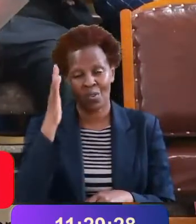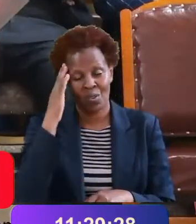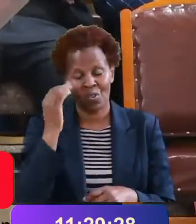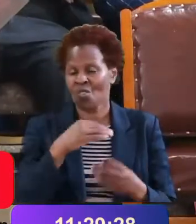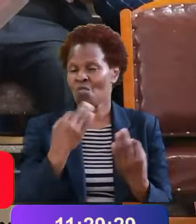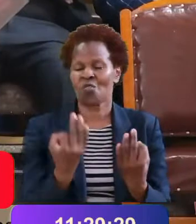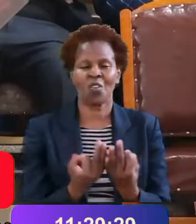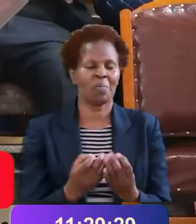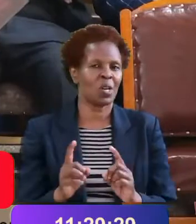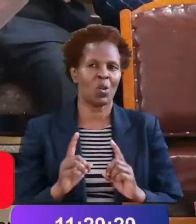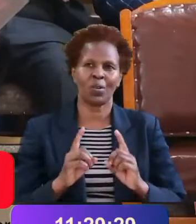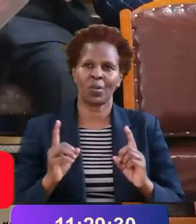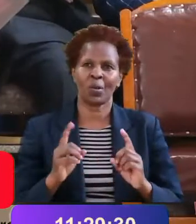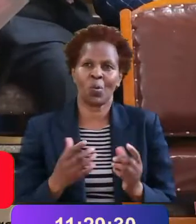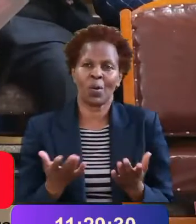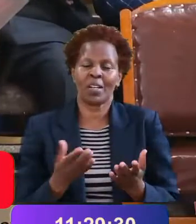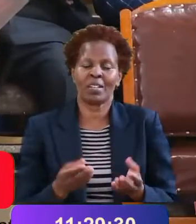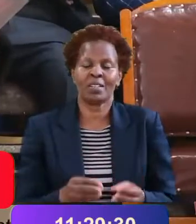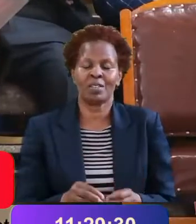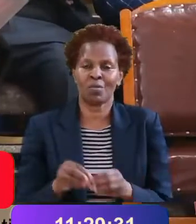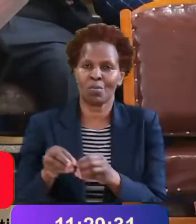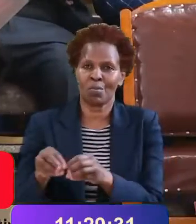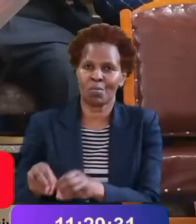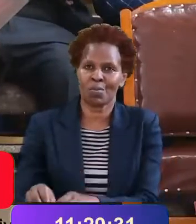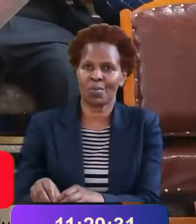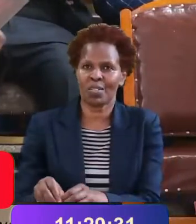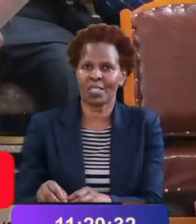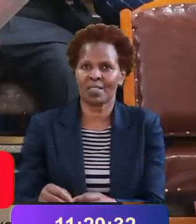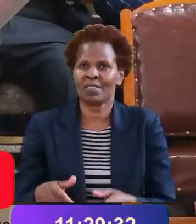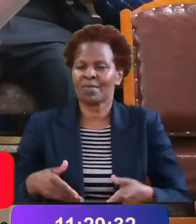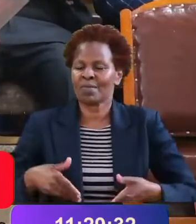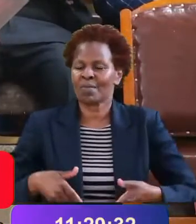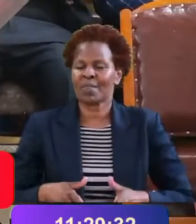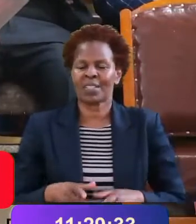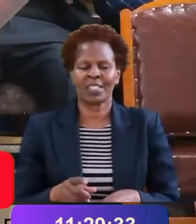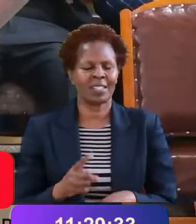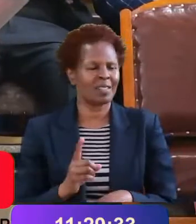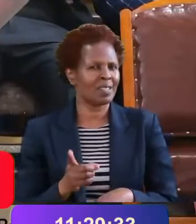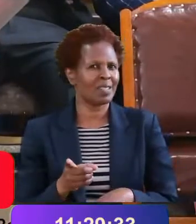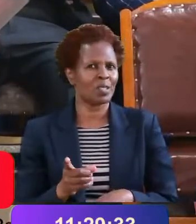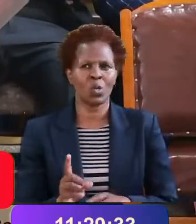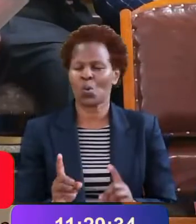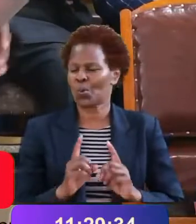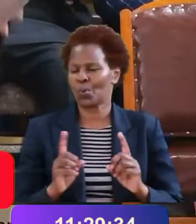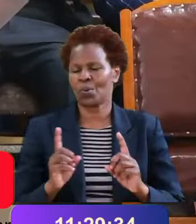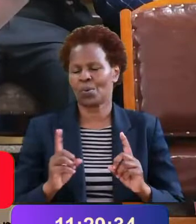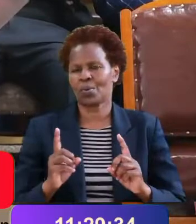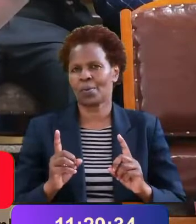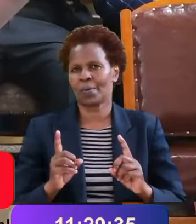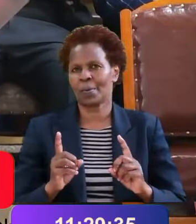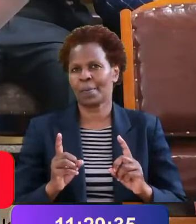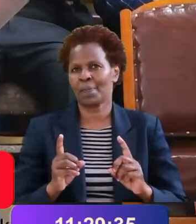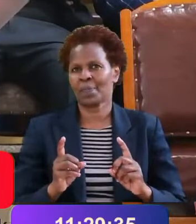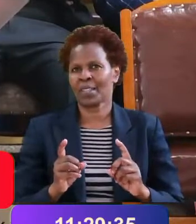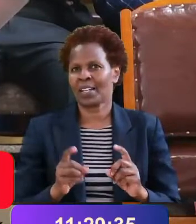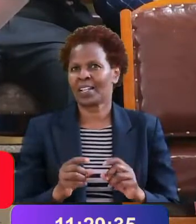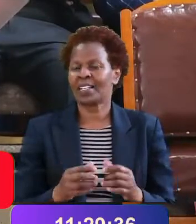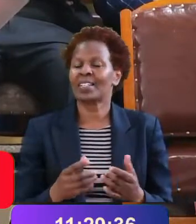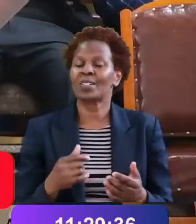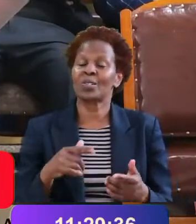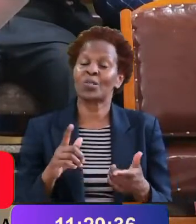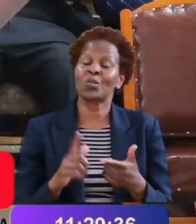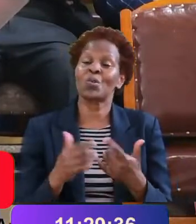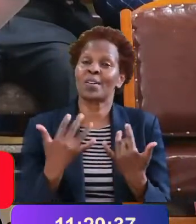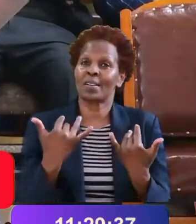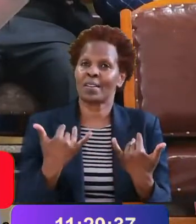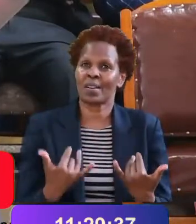hata mahali aliwekwa baada ya kuzaliwa, na wakasema sio huyu, na wakamkataa. Na Judaism hata sasa they are